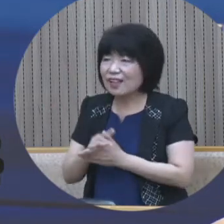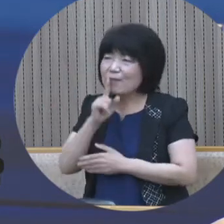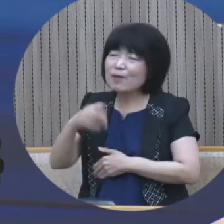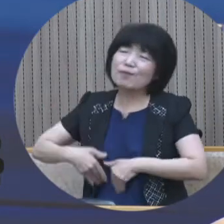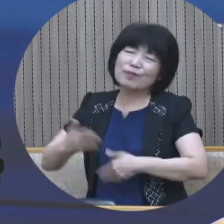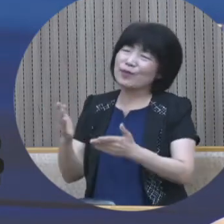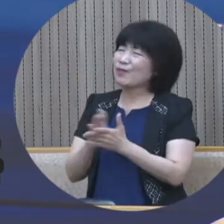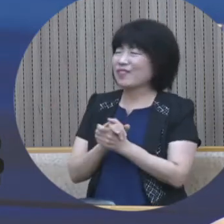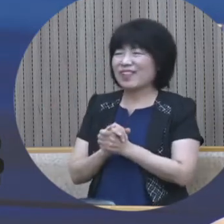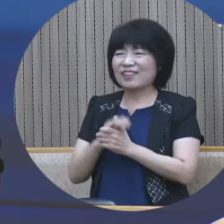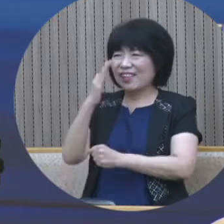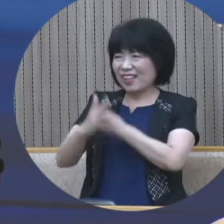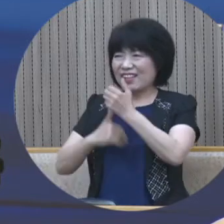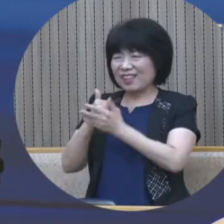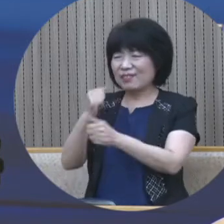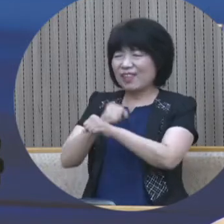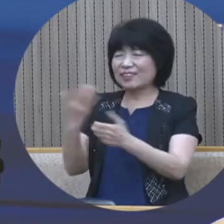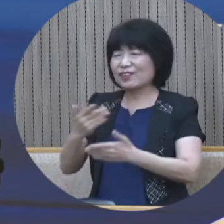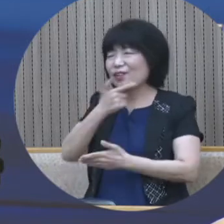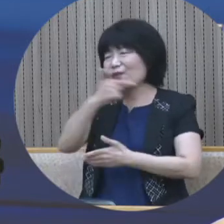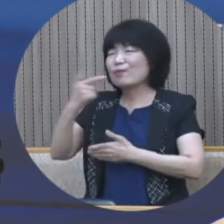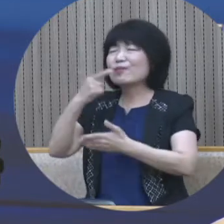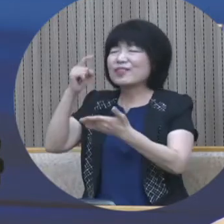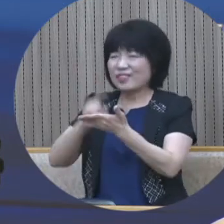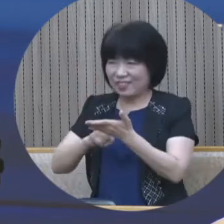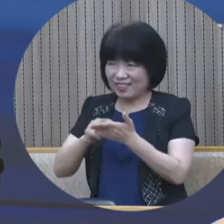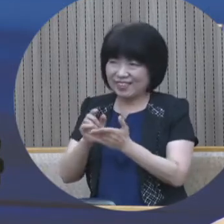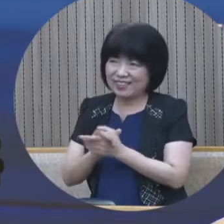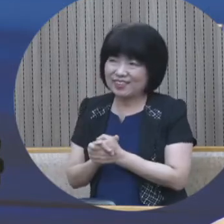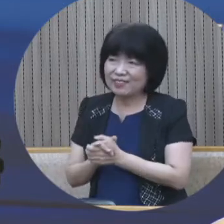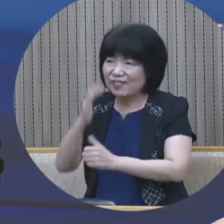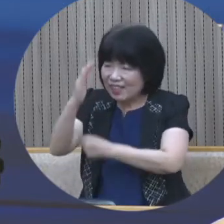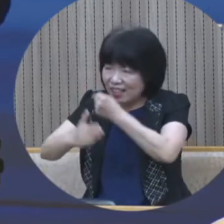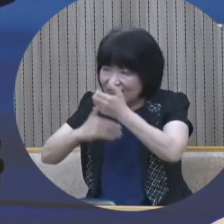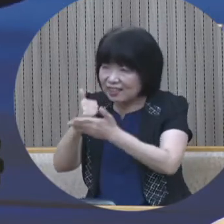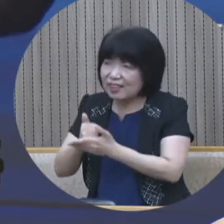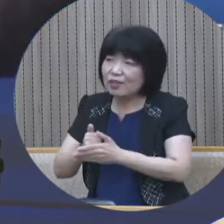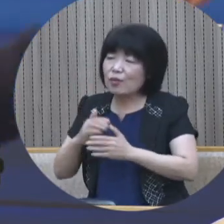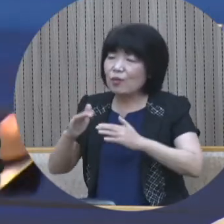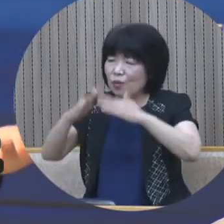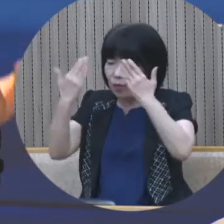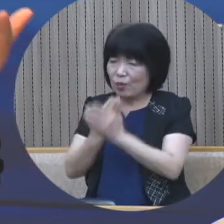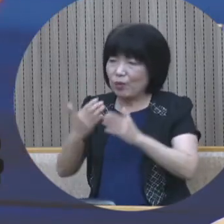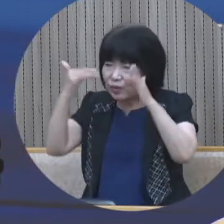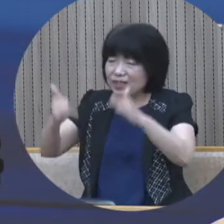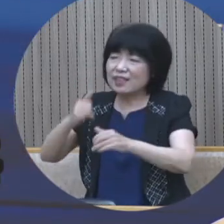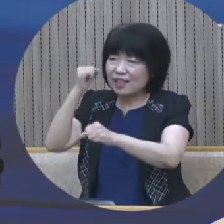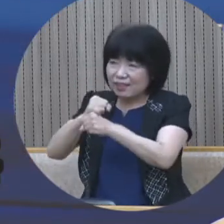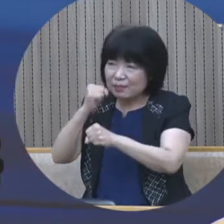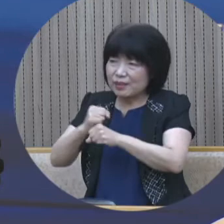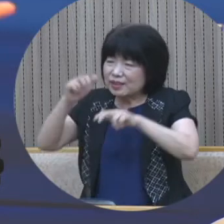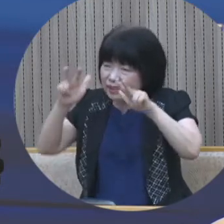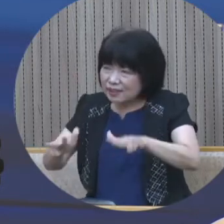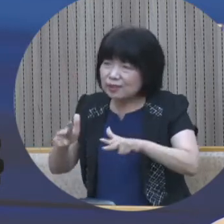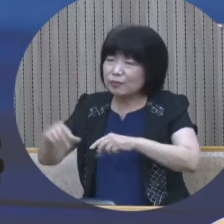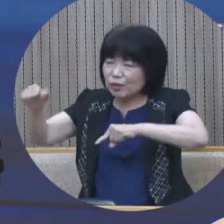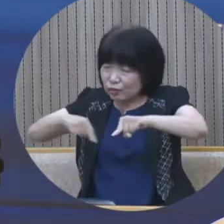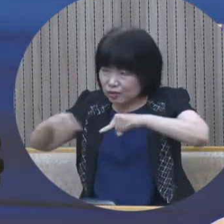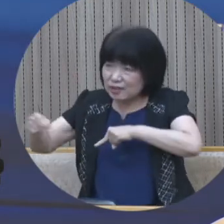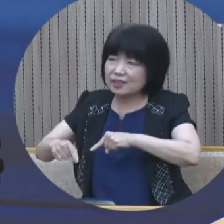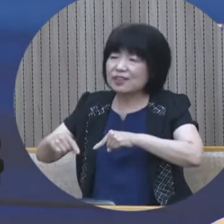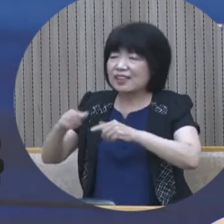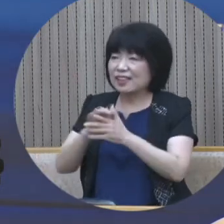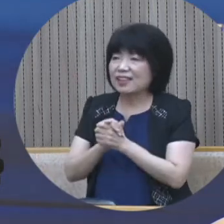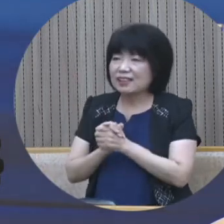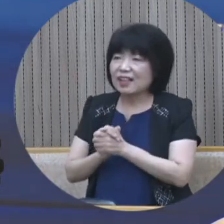없지. 하나님이 하시는 게 너무 쉽죠. 하나님은 온 세상을 만드시고 지금도 주관하시고